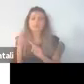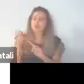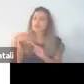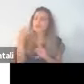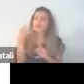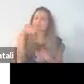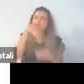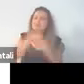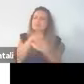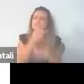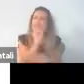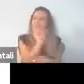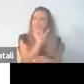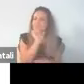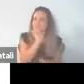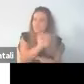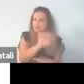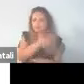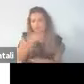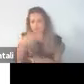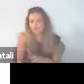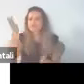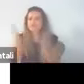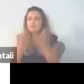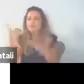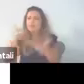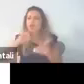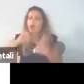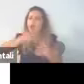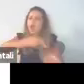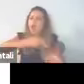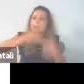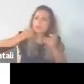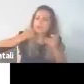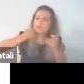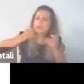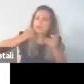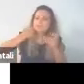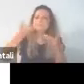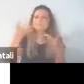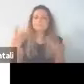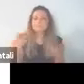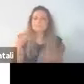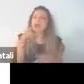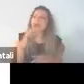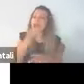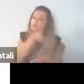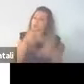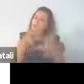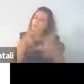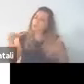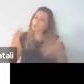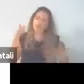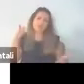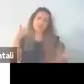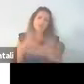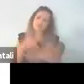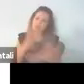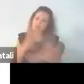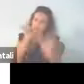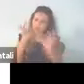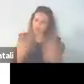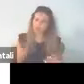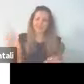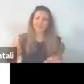των απειλών ή κάποιας μορφής εξαναγκασμού. Αυτό αποτελεί ένα τεράστιο εμπόδιο για την πραγματική καταγγελία